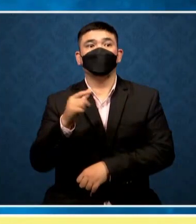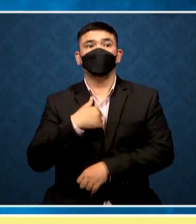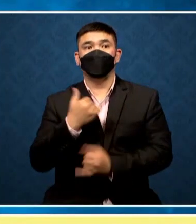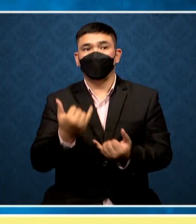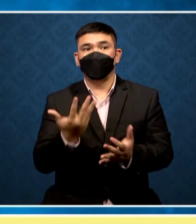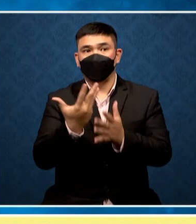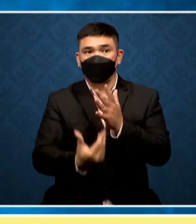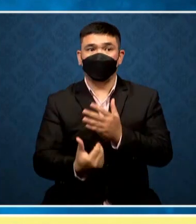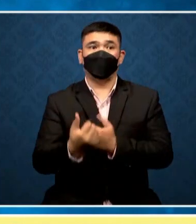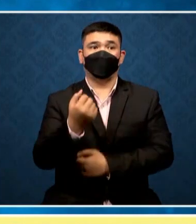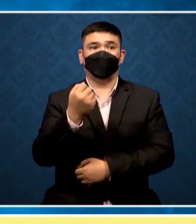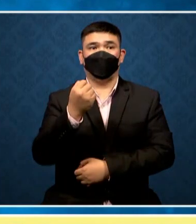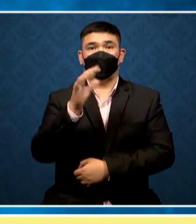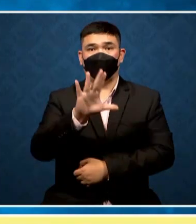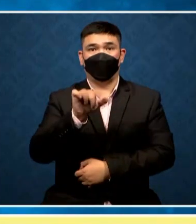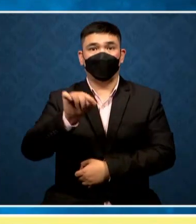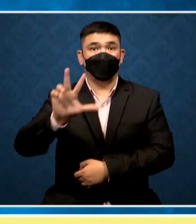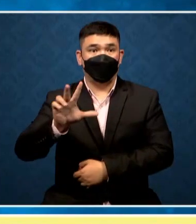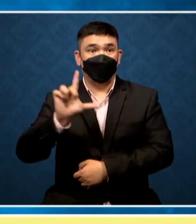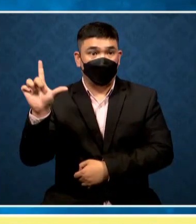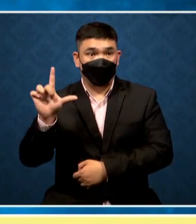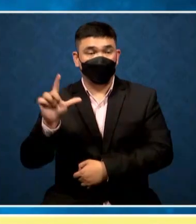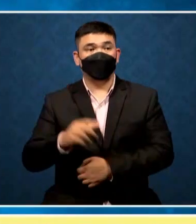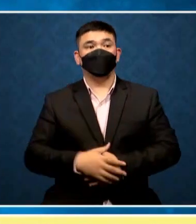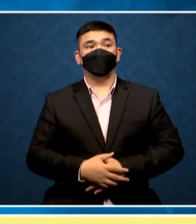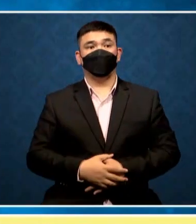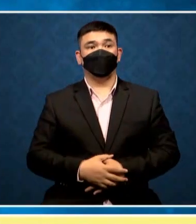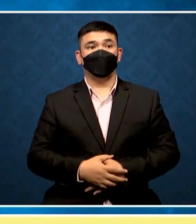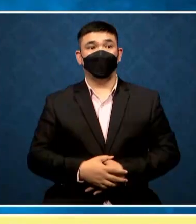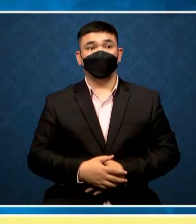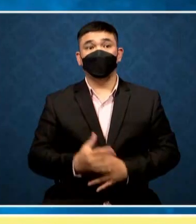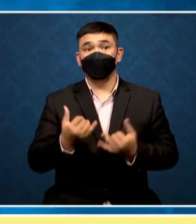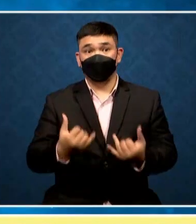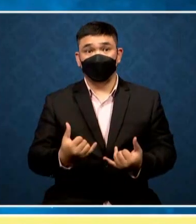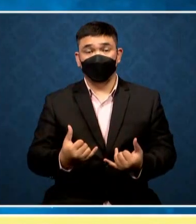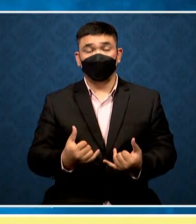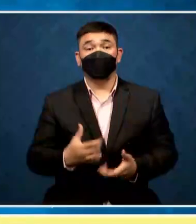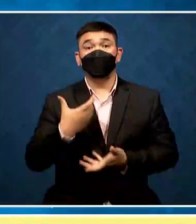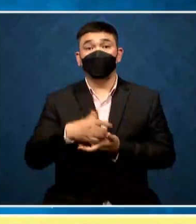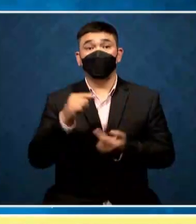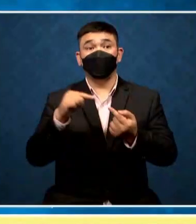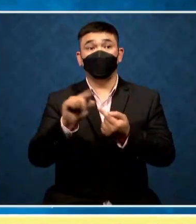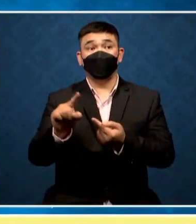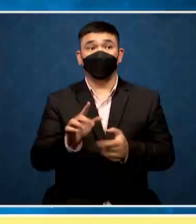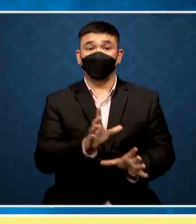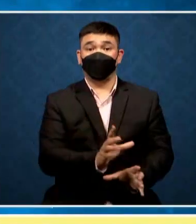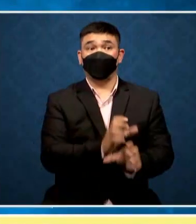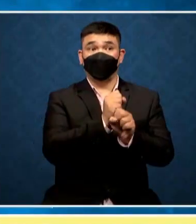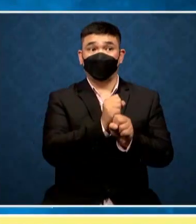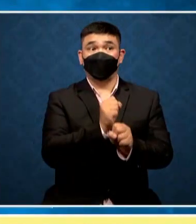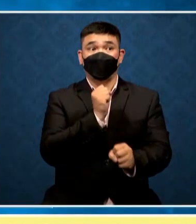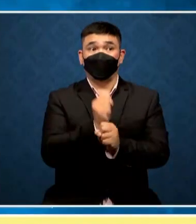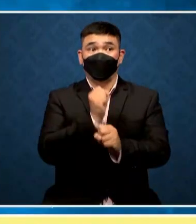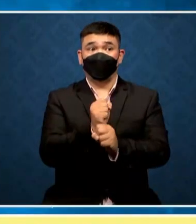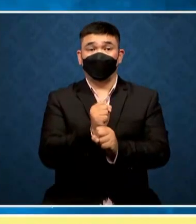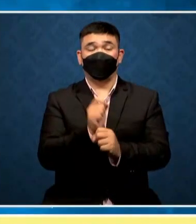ยังคงเหลอขยาตรกคร้าง 5.3 ล้านตันนะครับผมขอย่ตงเรียนต่อไปถึงเรื่องสรุปผลการเดม